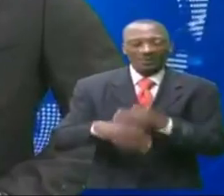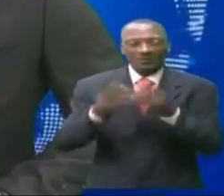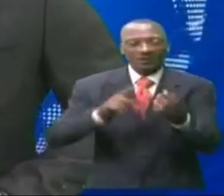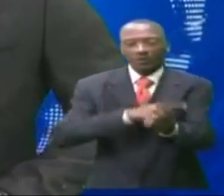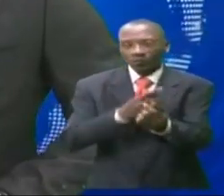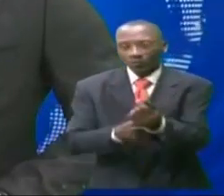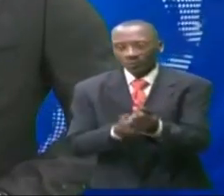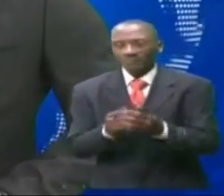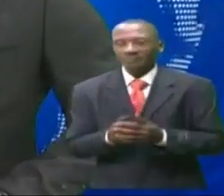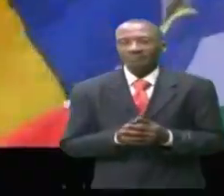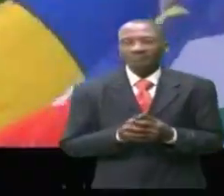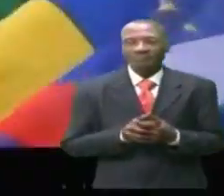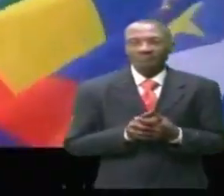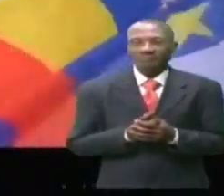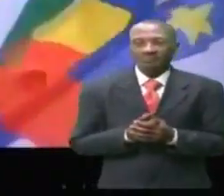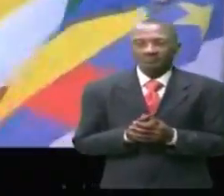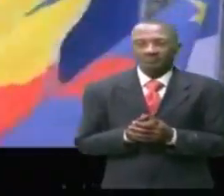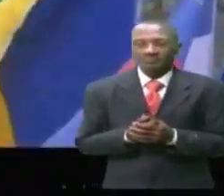Lusala.